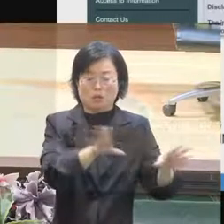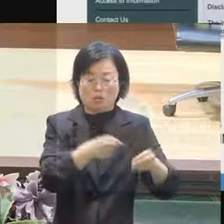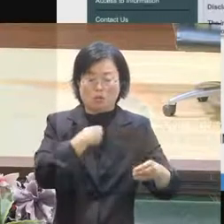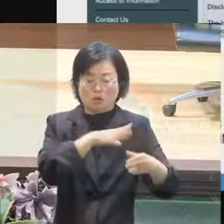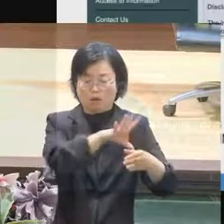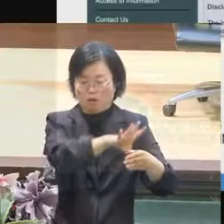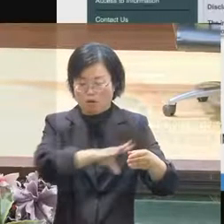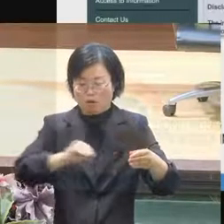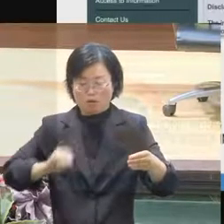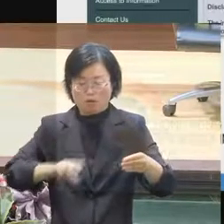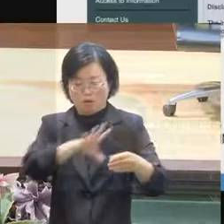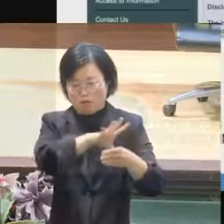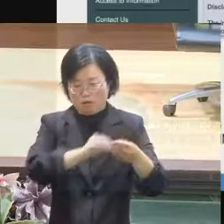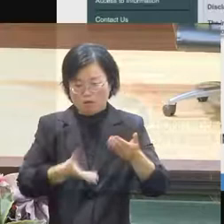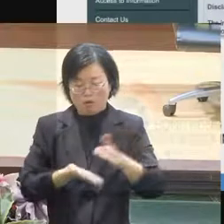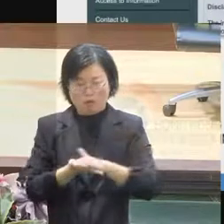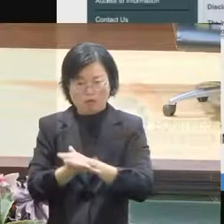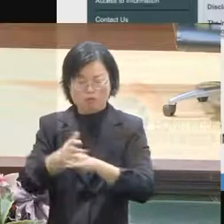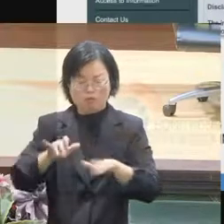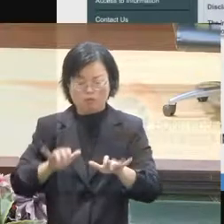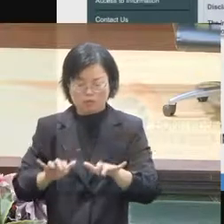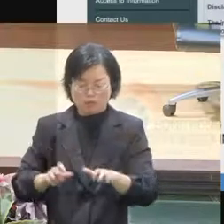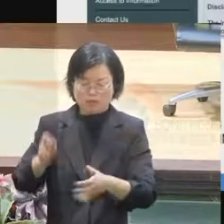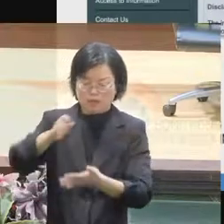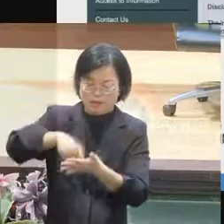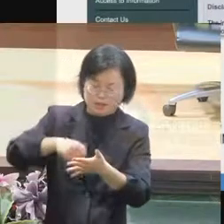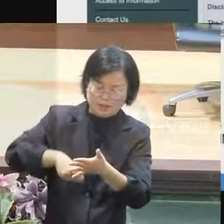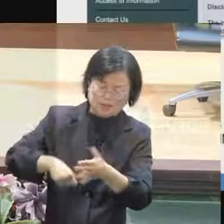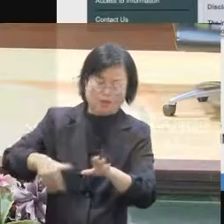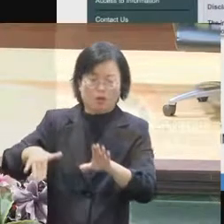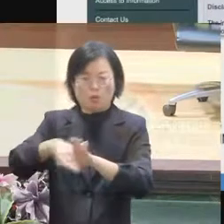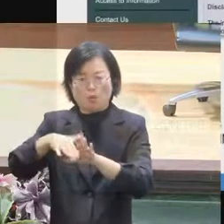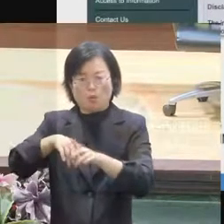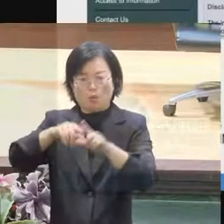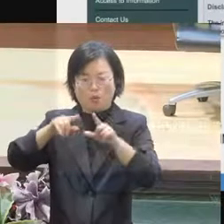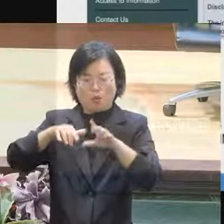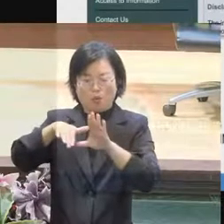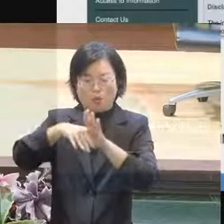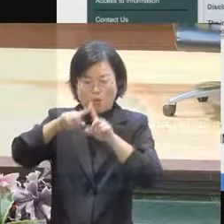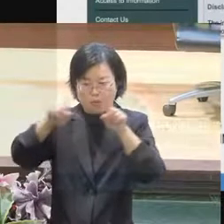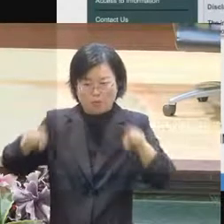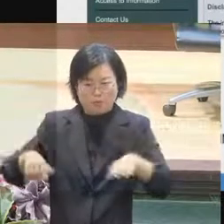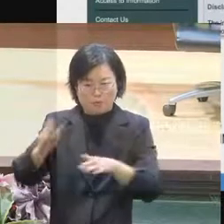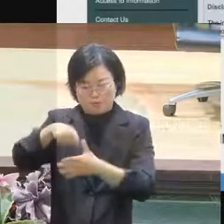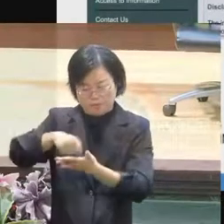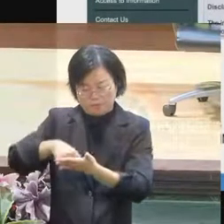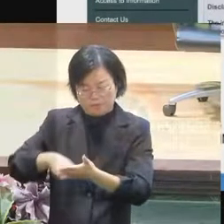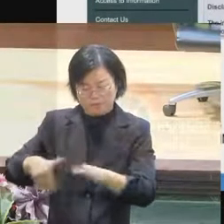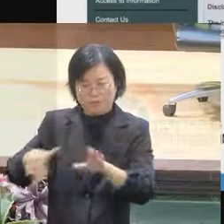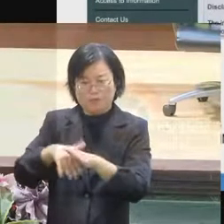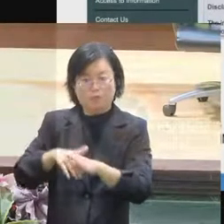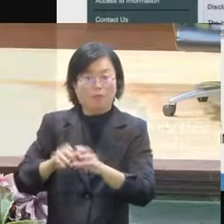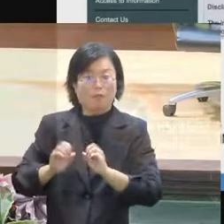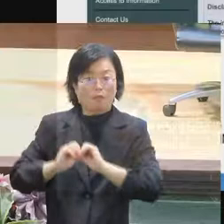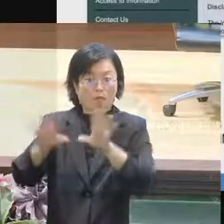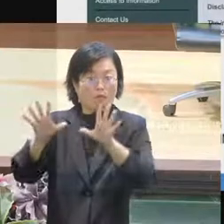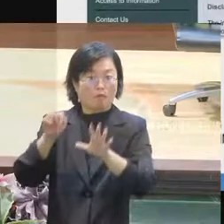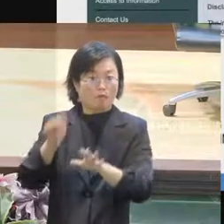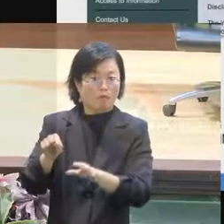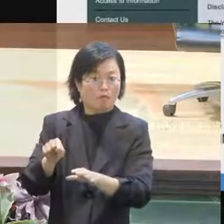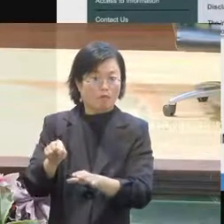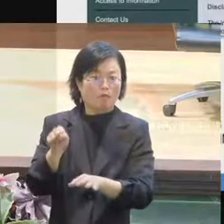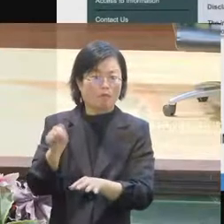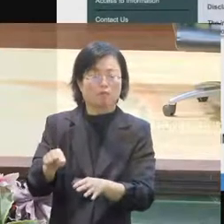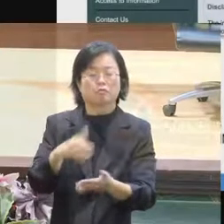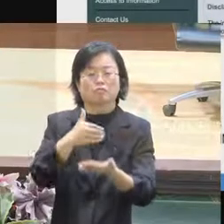析，然后呢可能写成一些文章发表在一个付费的媒体上面呢，其实这个就已经是